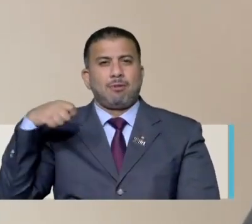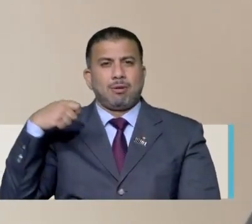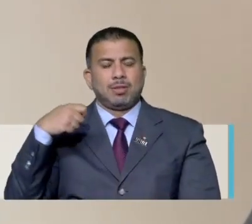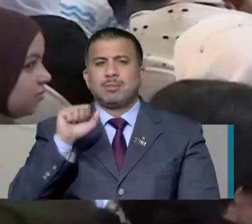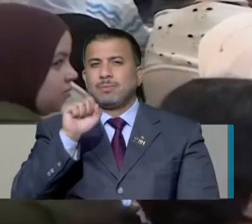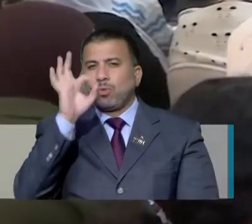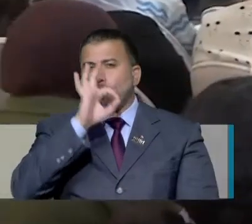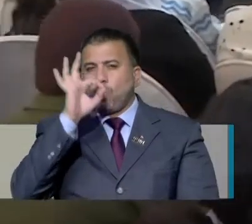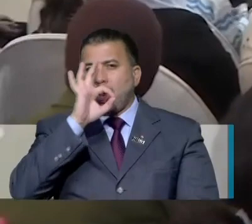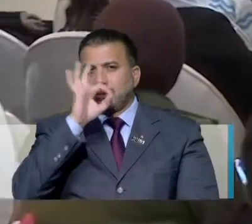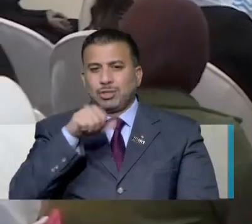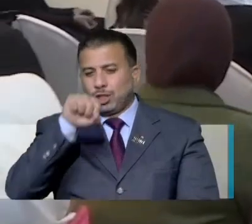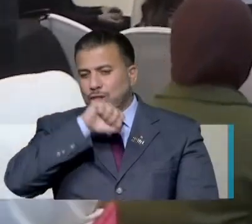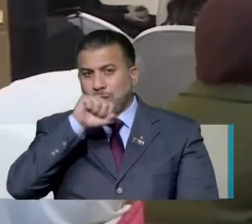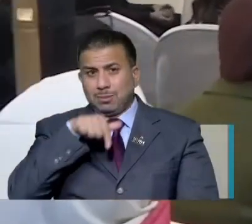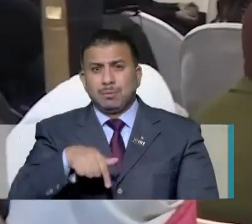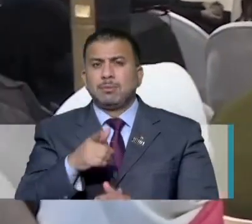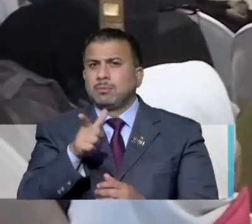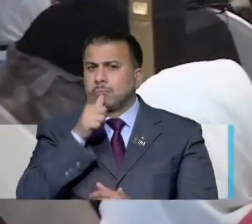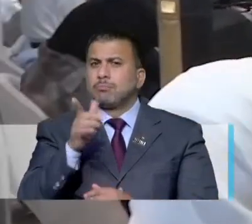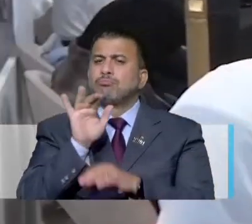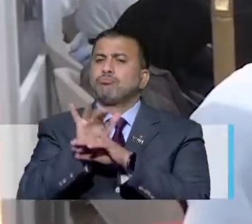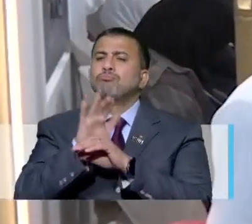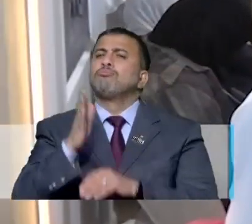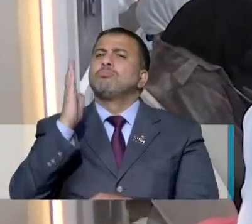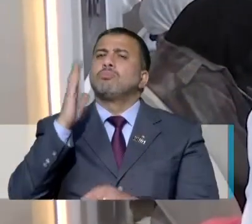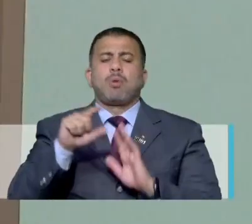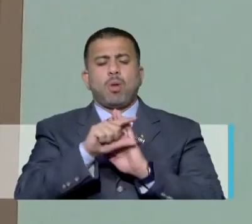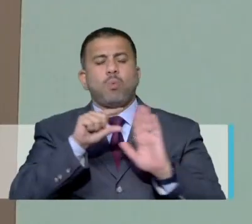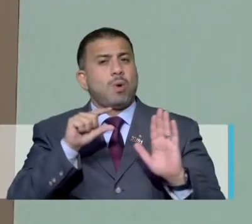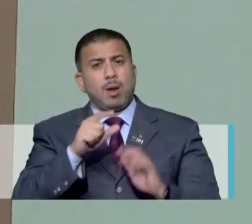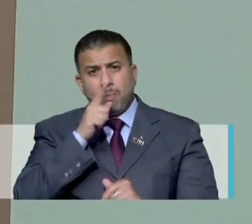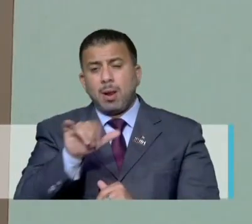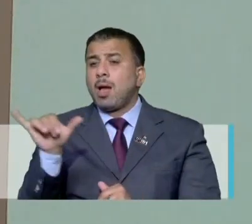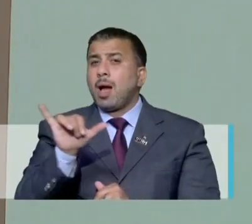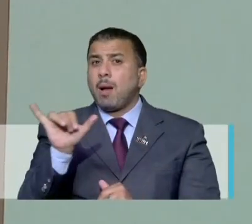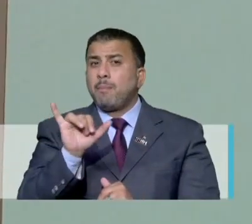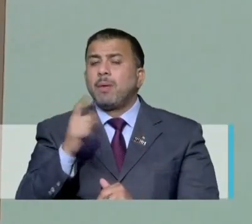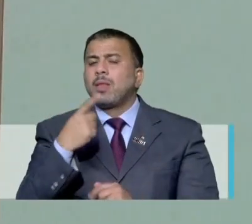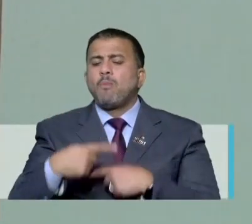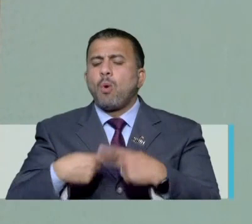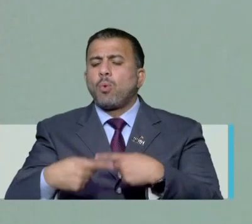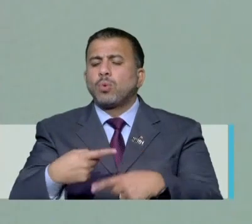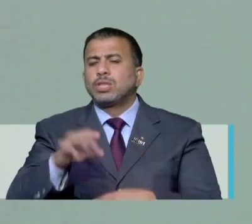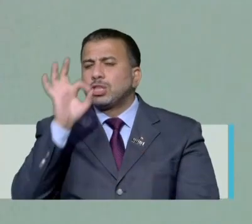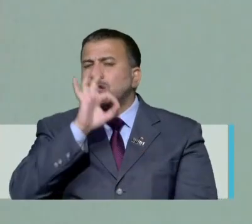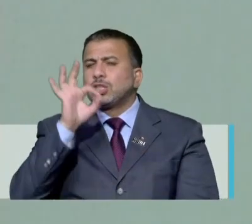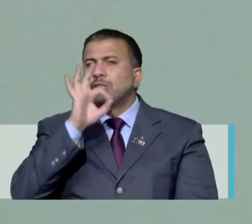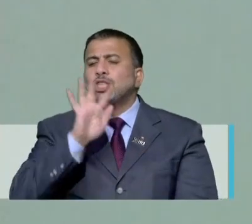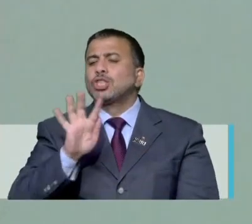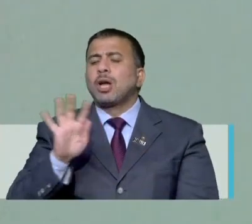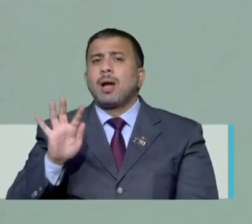الشارقة للتراث في ندوة إماراتية أخرى جاءت بعنوان أهمية الموروث الشعبي في توثيق حركة